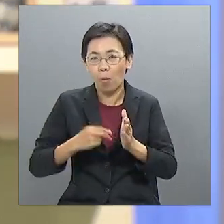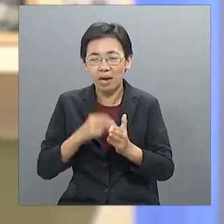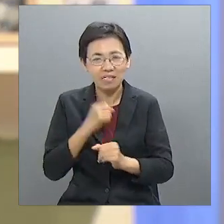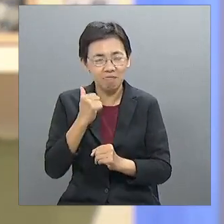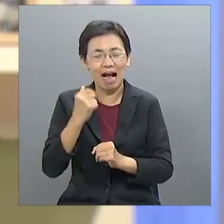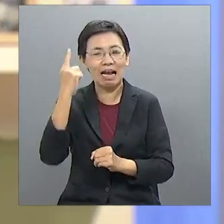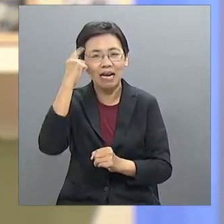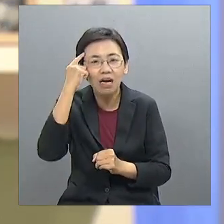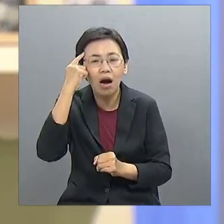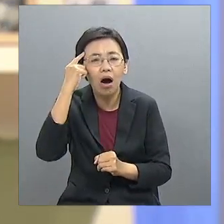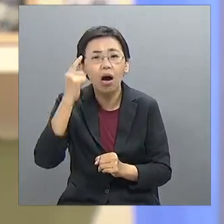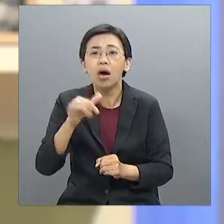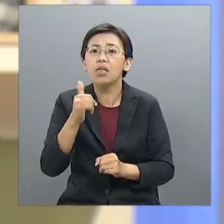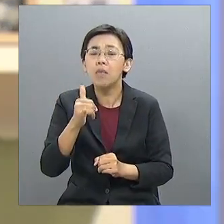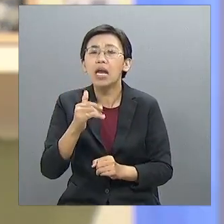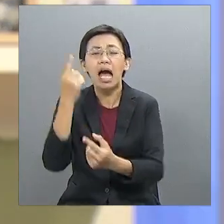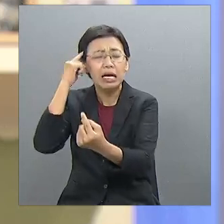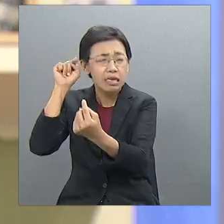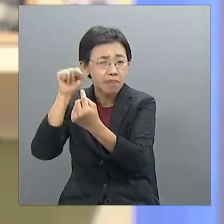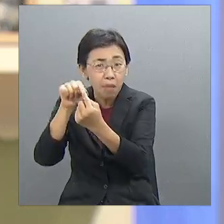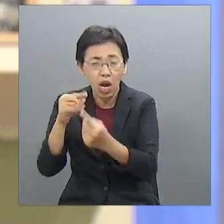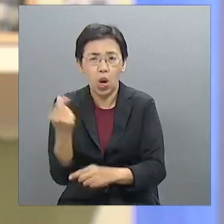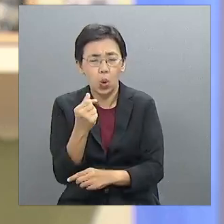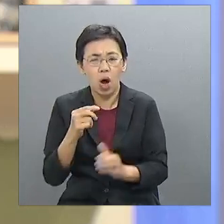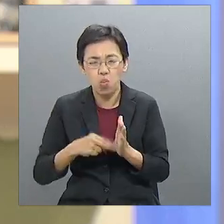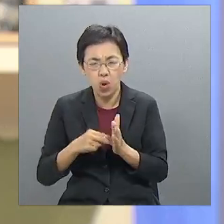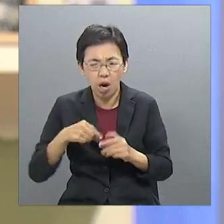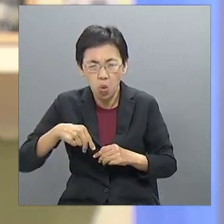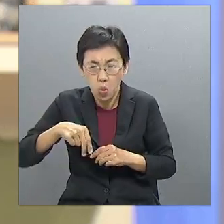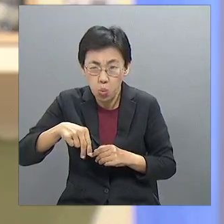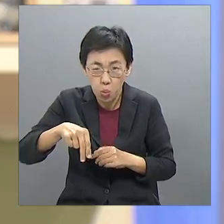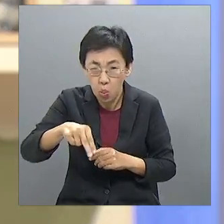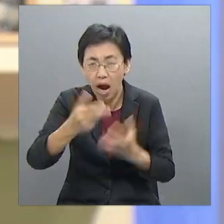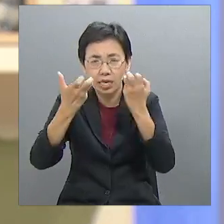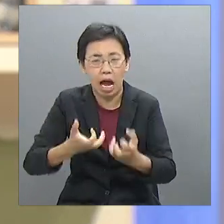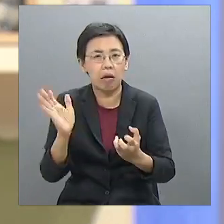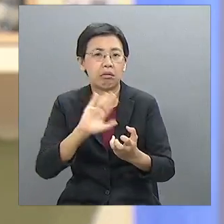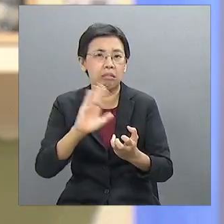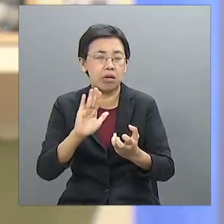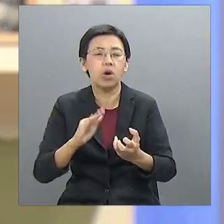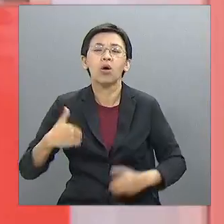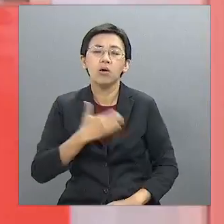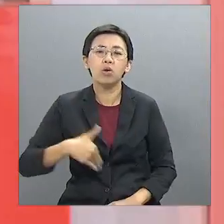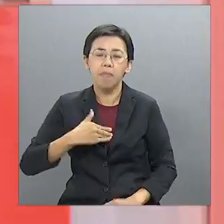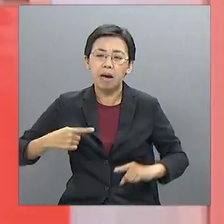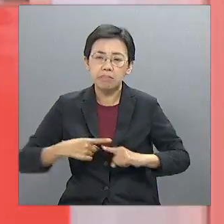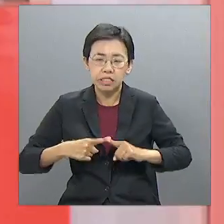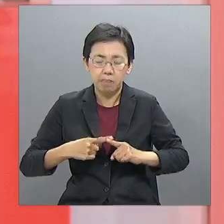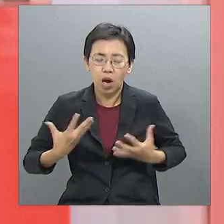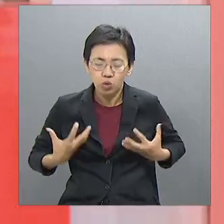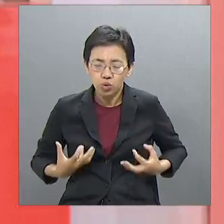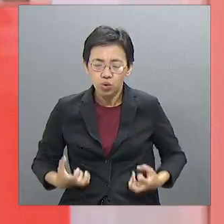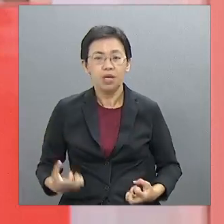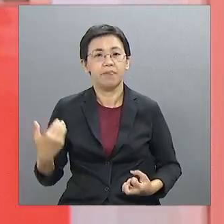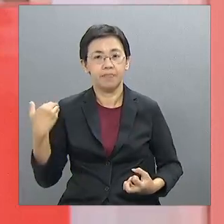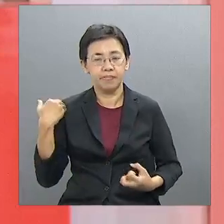ถ้าเกิดว่าตั้งเปาหมายที่มัแบบวารวดเร็วเกินไปวิ่งแบหนกๆเลยก็อาจจะสงผลเฉียต่สขภาคเหือนกันะครับครับกตองบอกนะครัว่าเดี๋ย